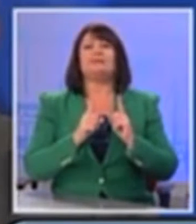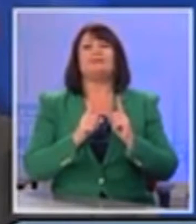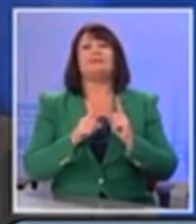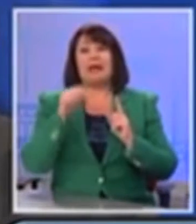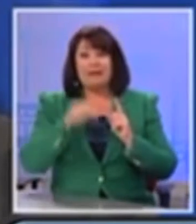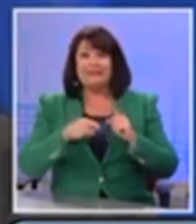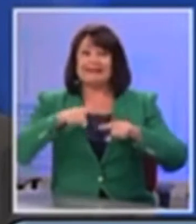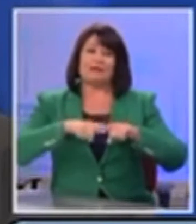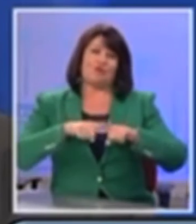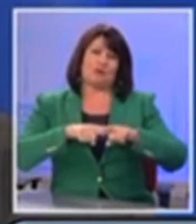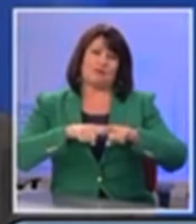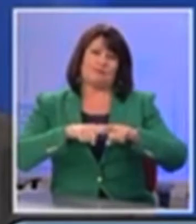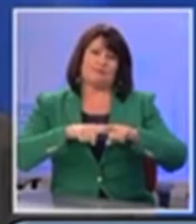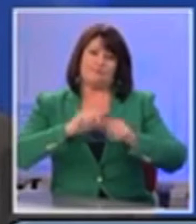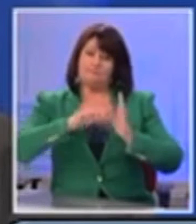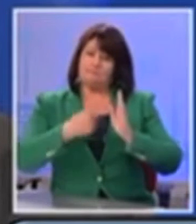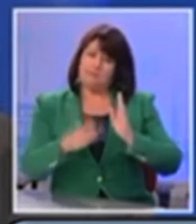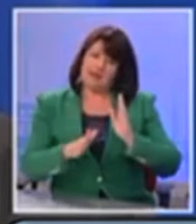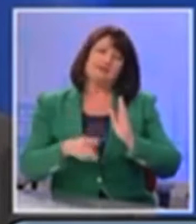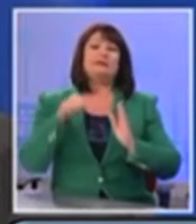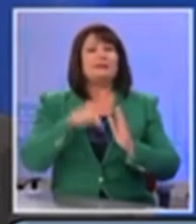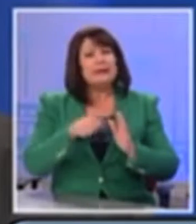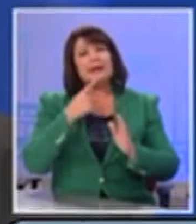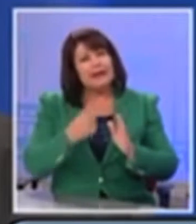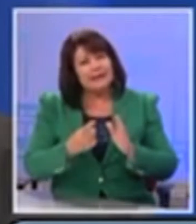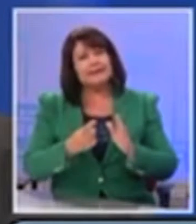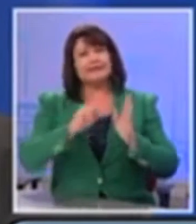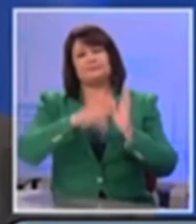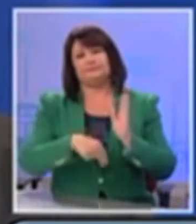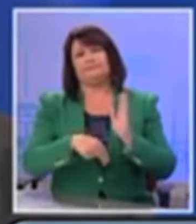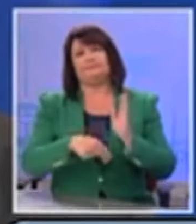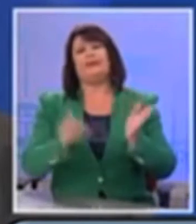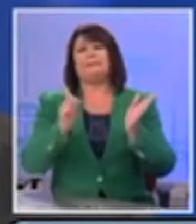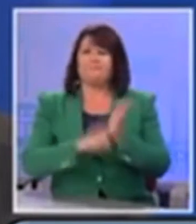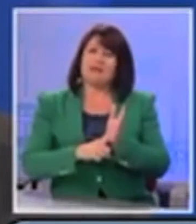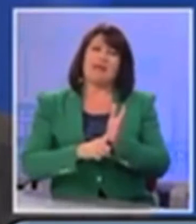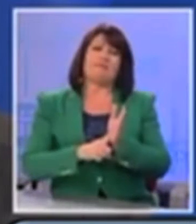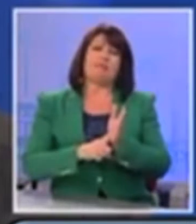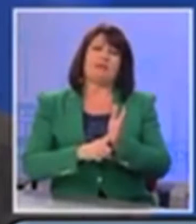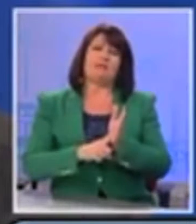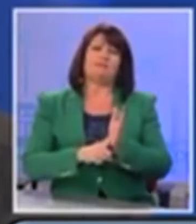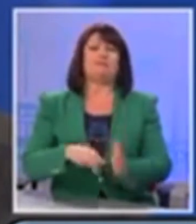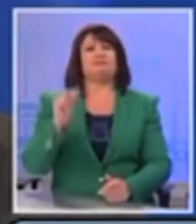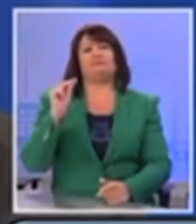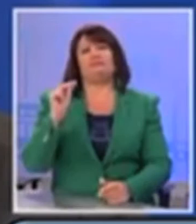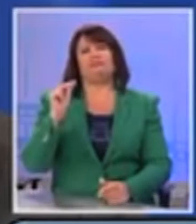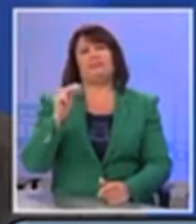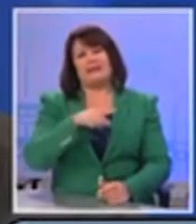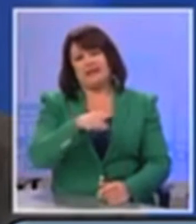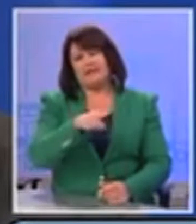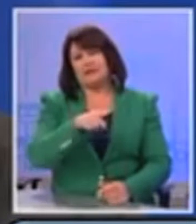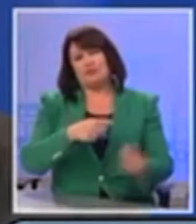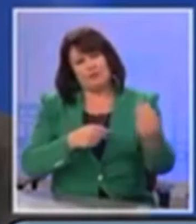d'y souscrire et de les respecter en pratique. Un douzième principe qui